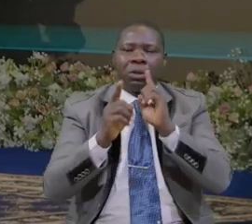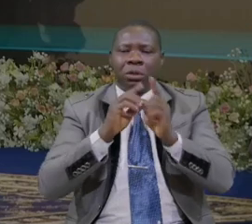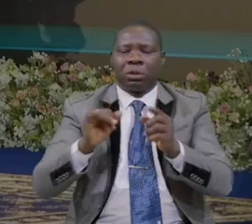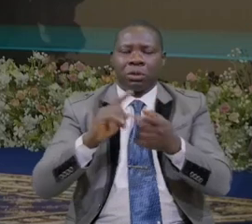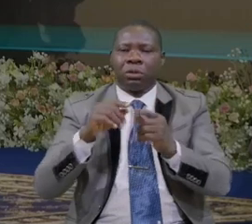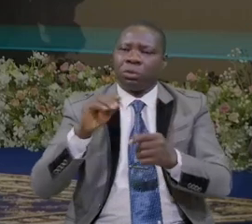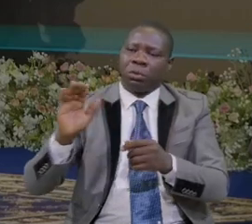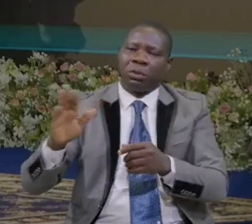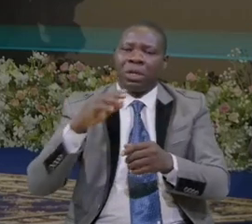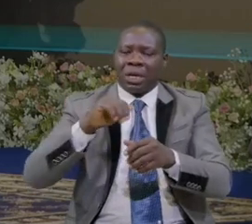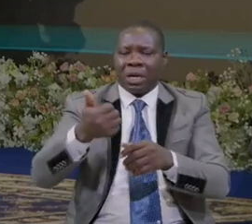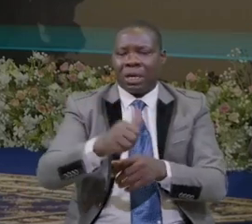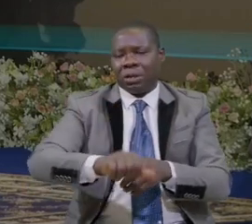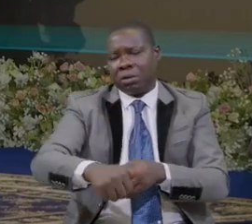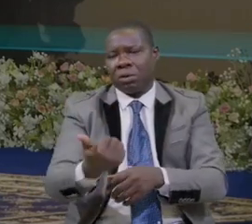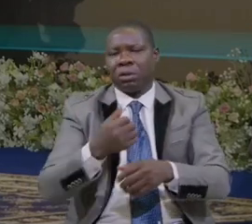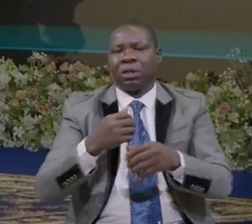et toute autre voix qui te parle,